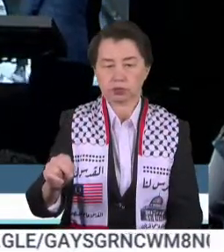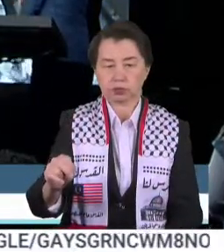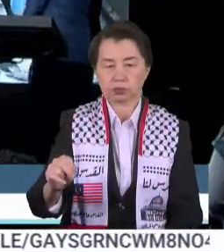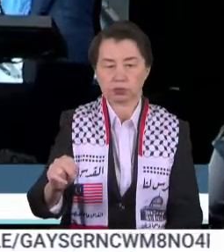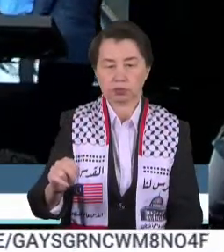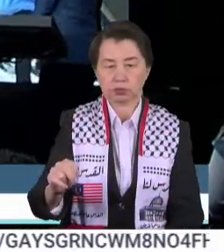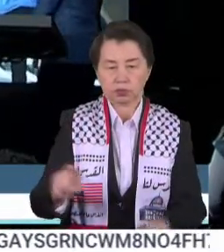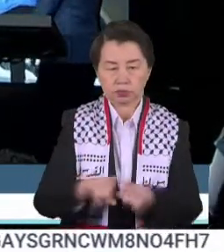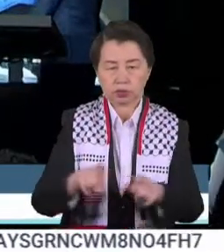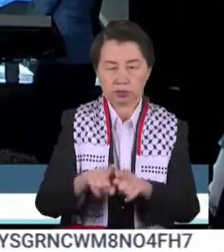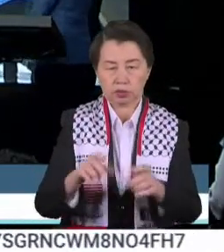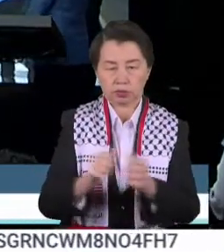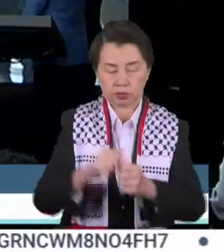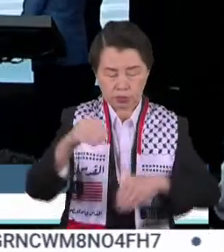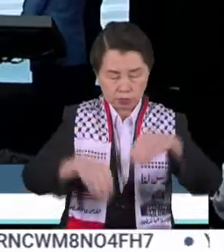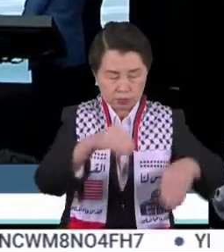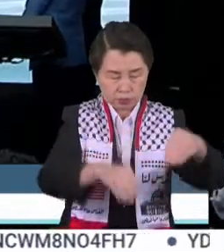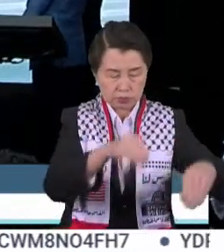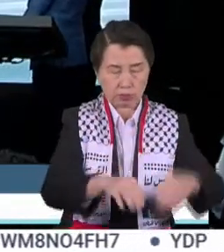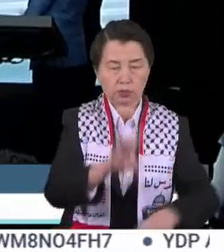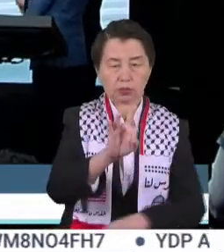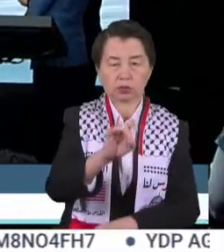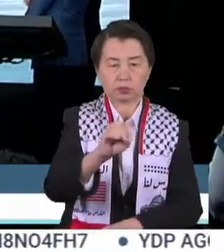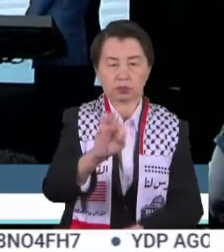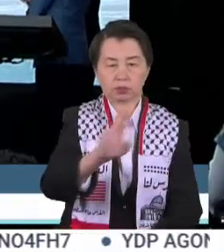dioksida bersamaan penanaman